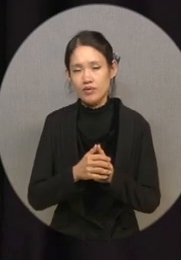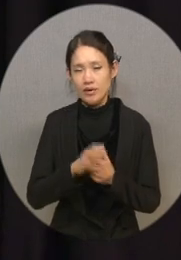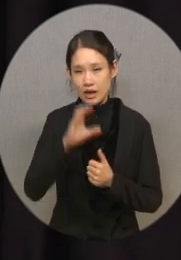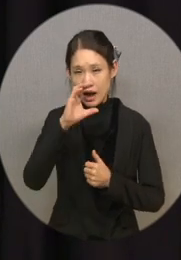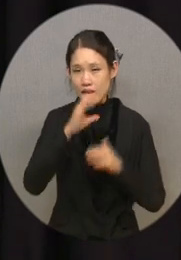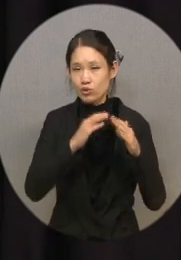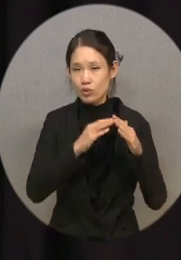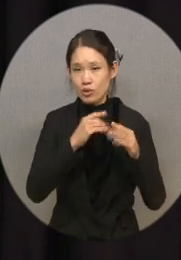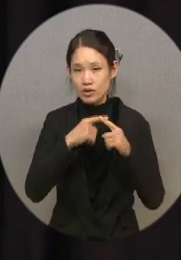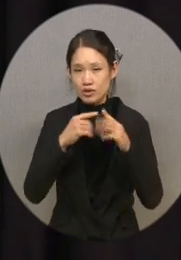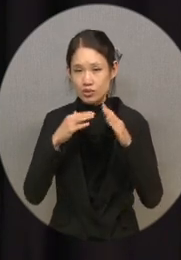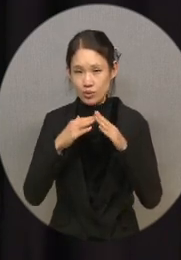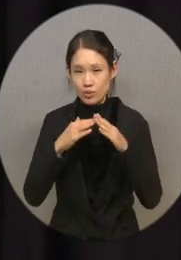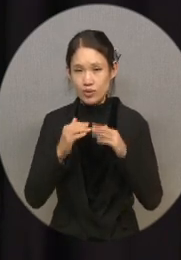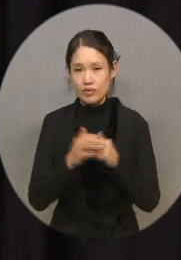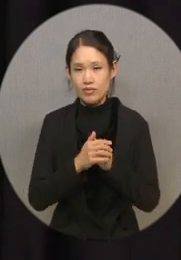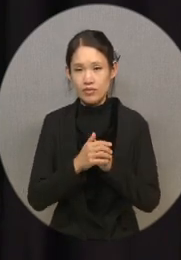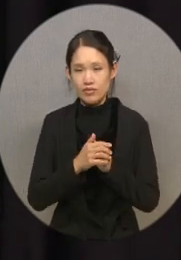캐톨릭에서는 카리타스